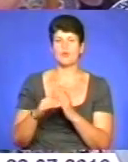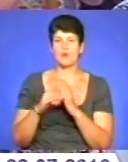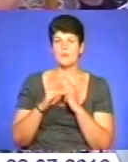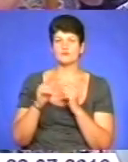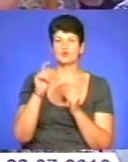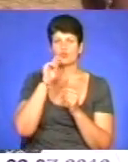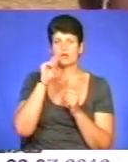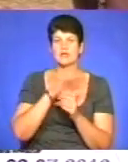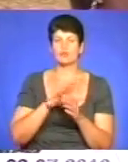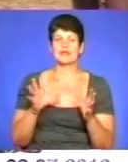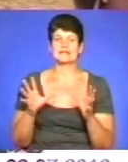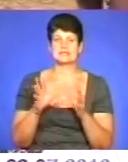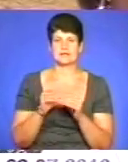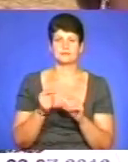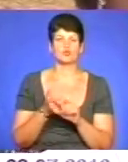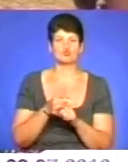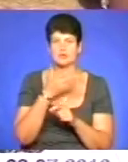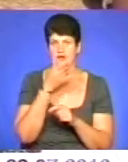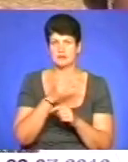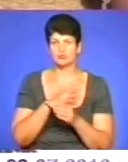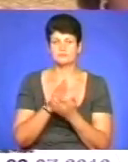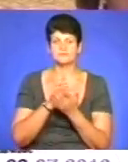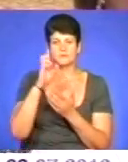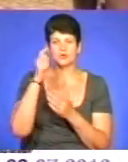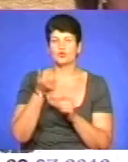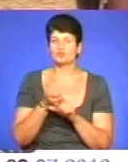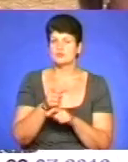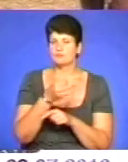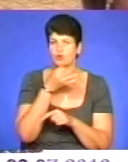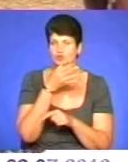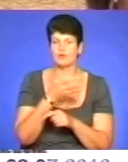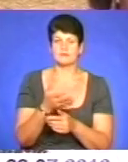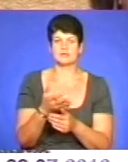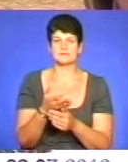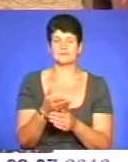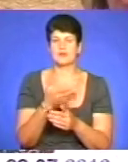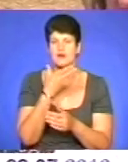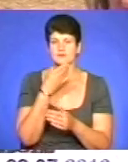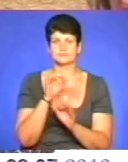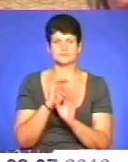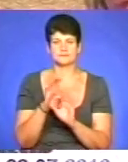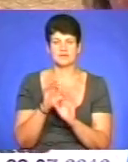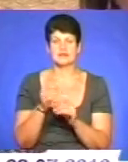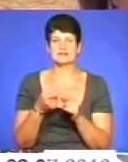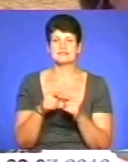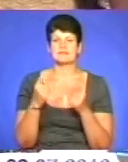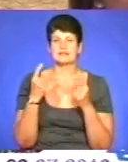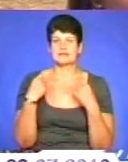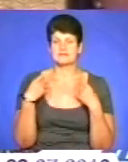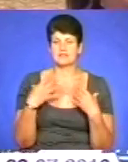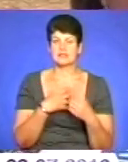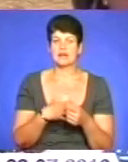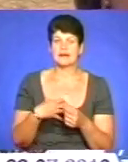була цілісна. Дуже гарна була служба, мені дуже сподобалося, дуже гарна була відправа. Це для нас дуже велике свято, так, бо дуже